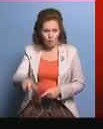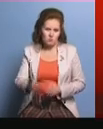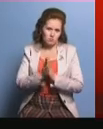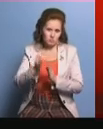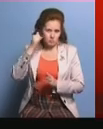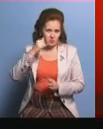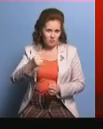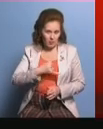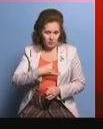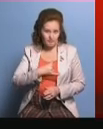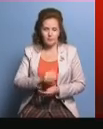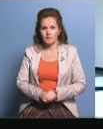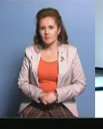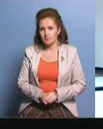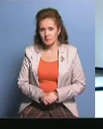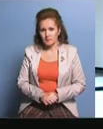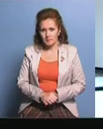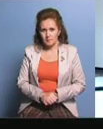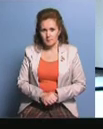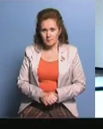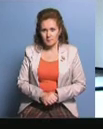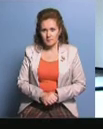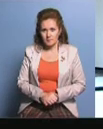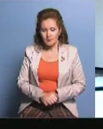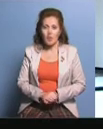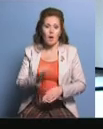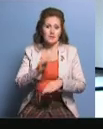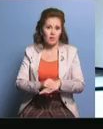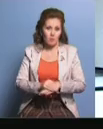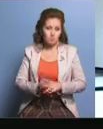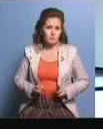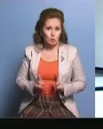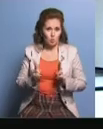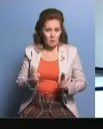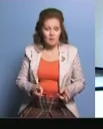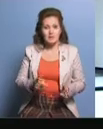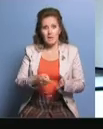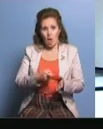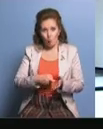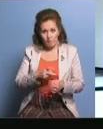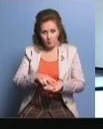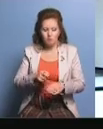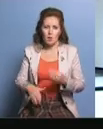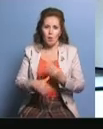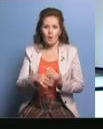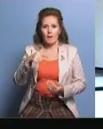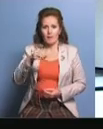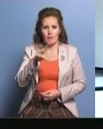телефонам, указанным на экране. Раскрывать преступления следователям помогают и генетики.